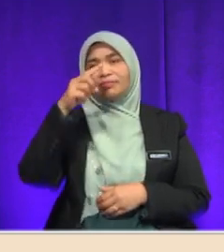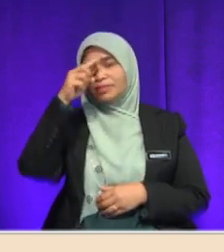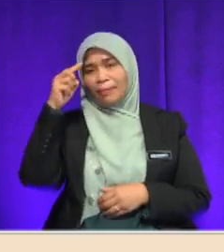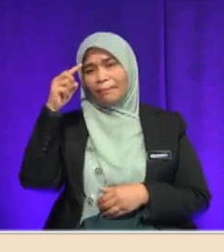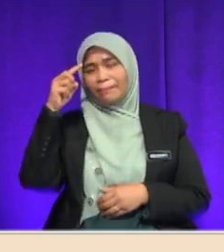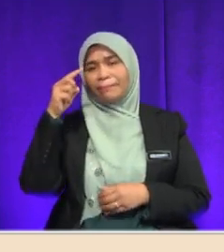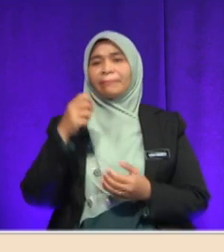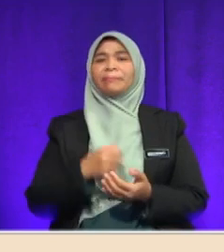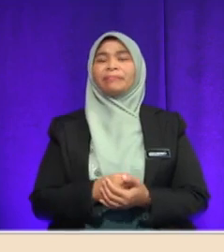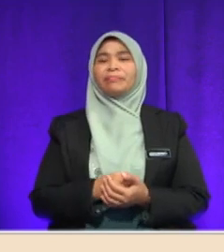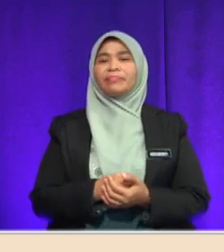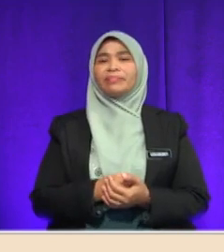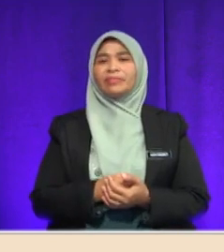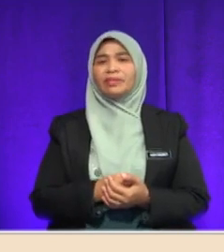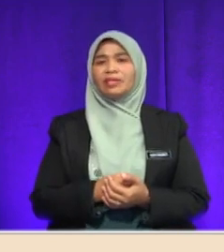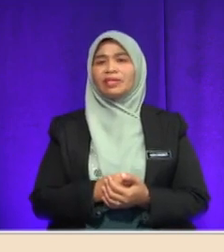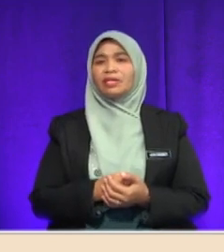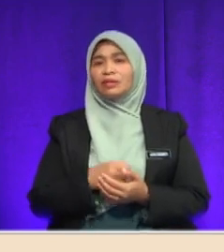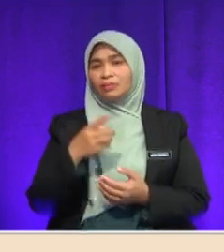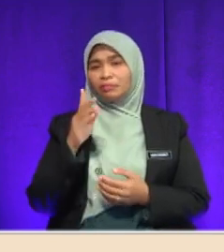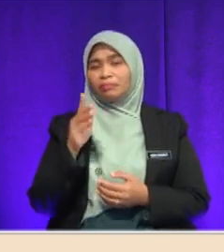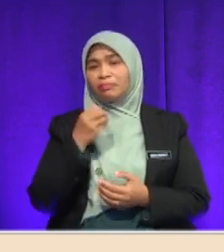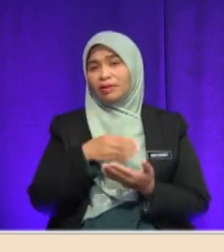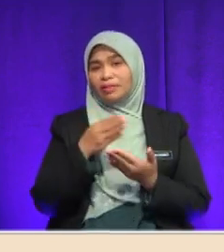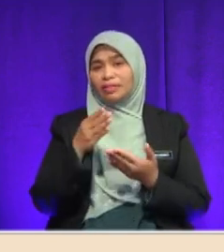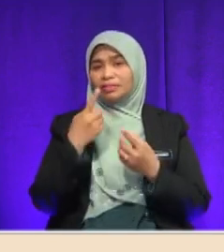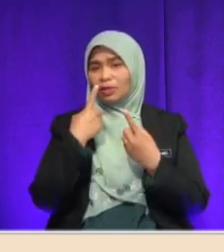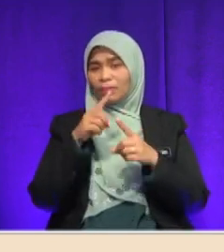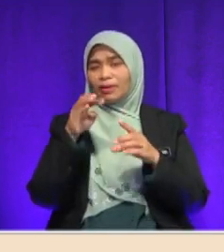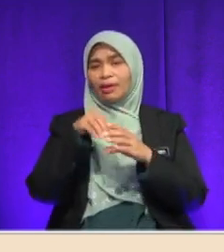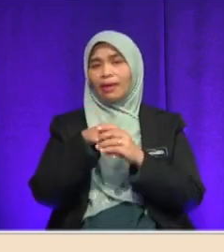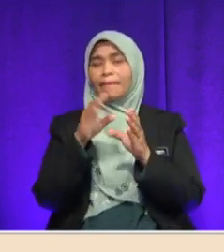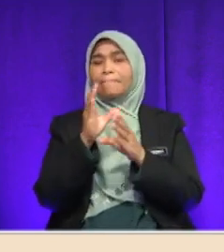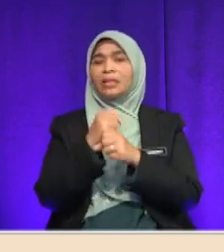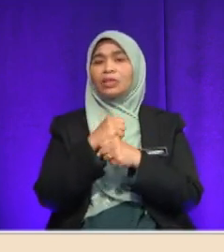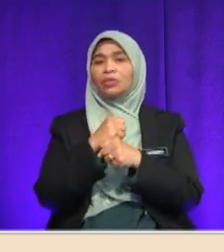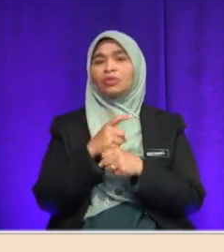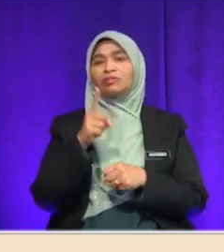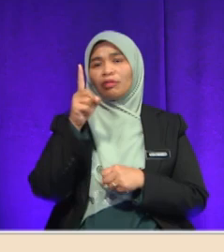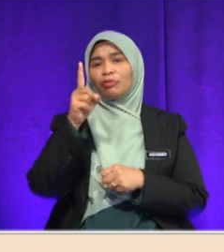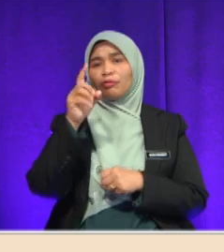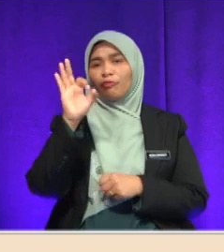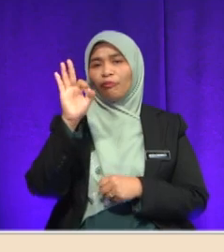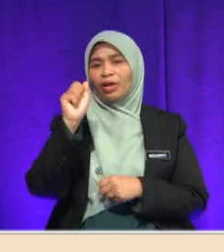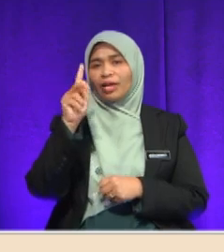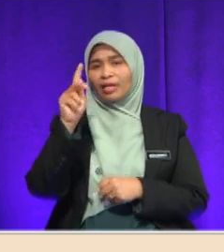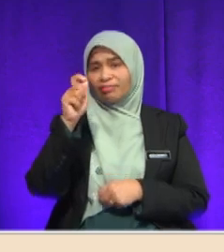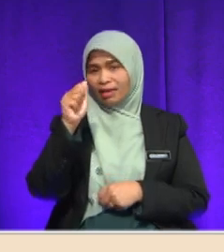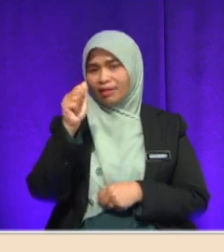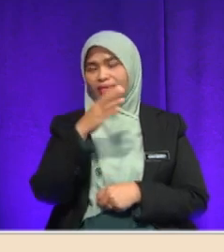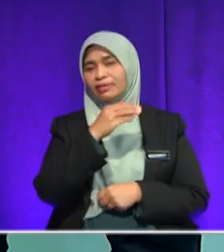soalan kata tugas terangkan memerlukan calon memberi jawapan dalam bentuk satu fakta dan juga